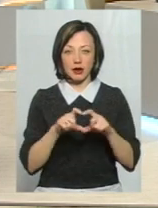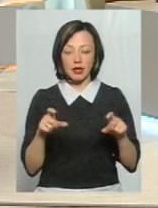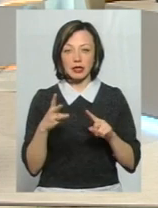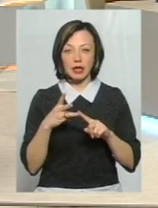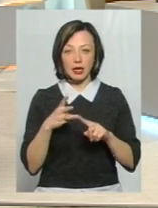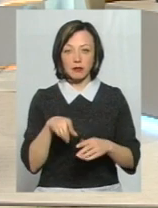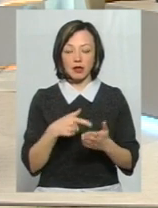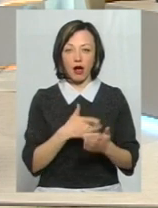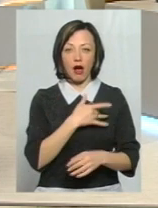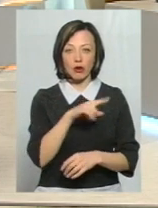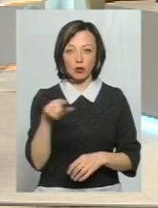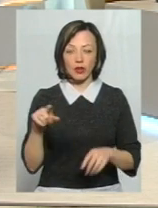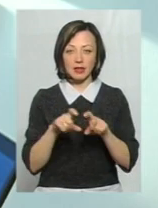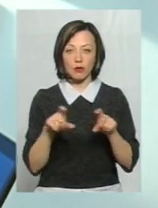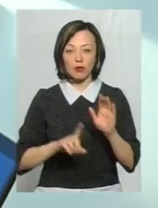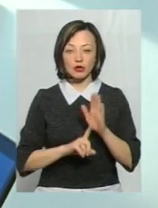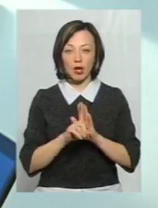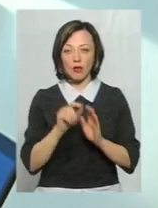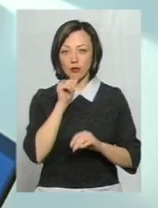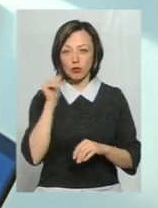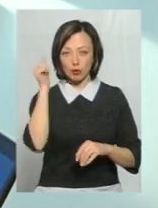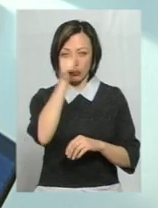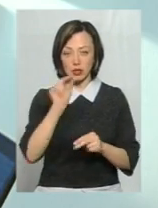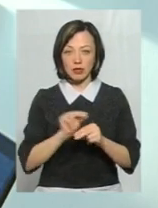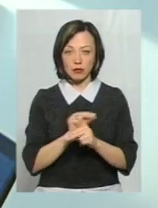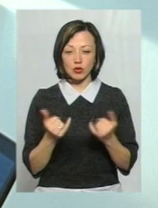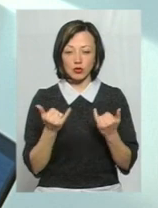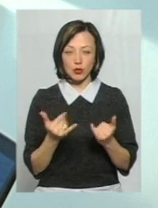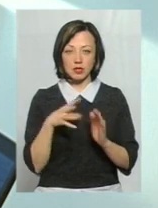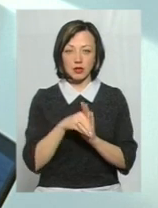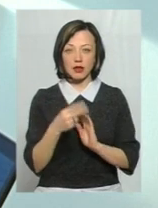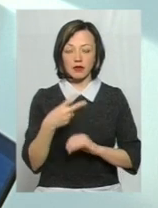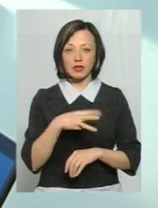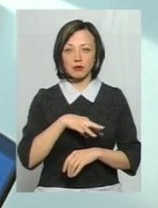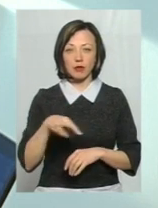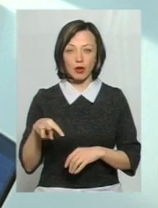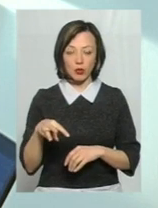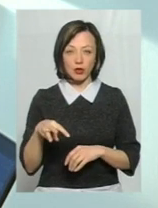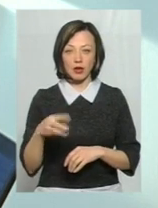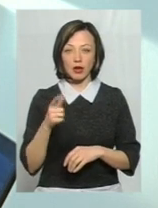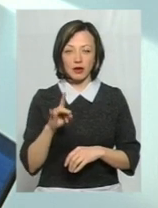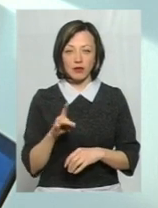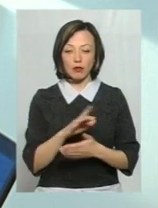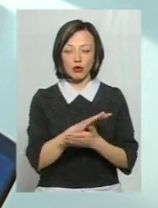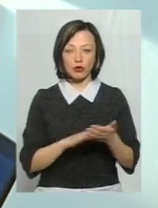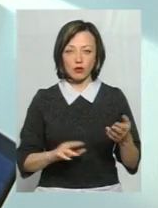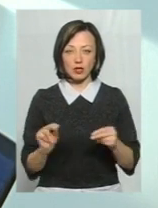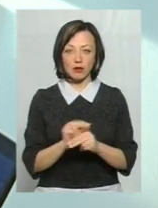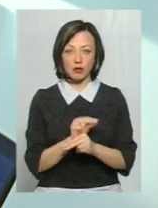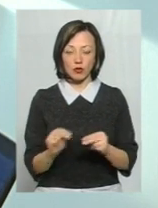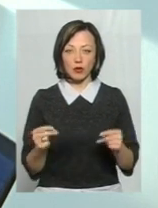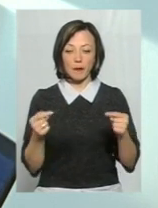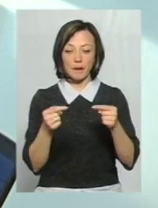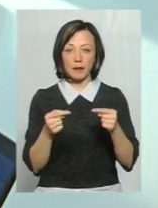питання – кардіодиспансер. Тобто почали в минулому році ремонт, сьогодні також закладаємо 20 мільйонів гривень для продовження і